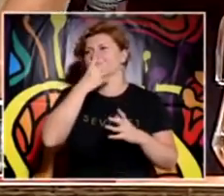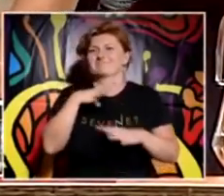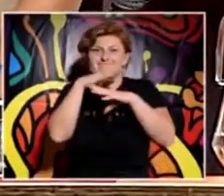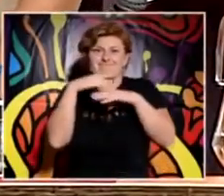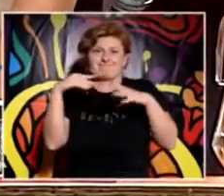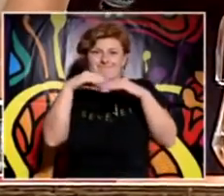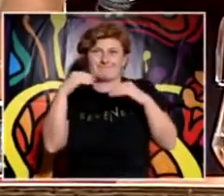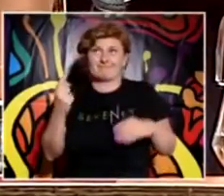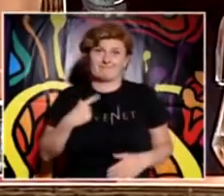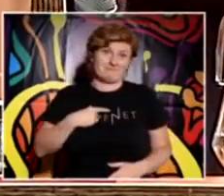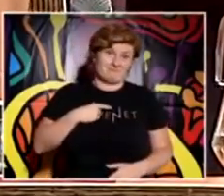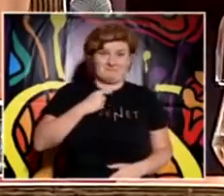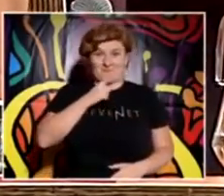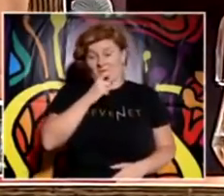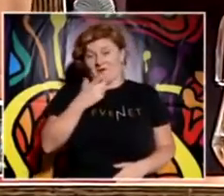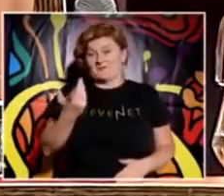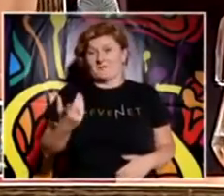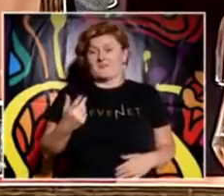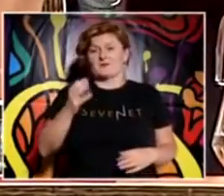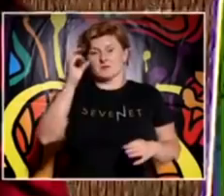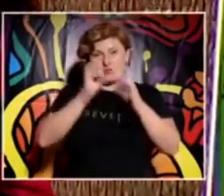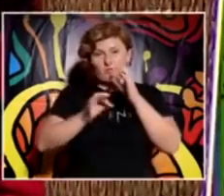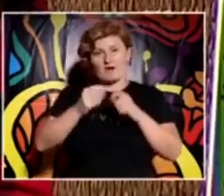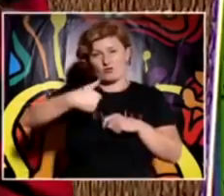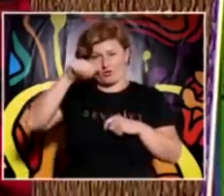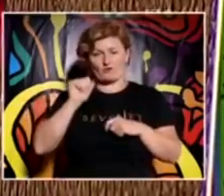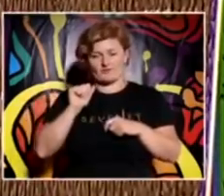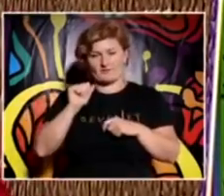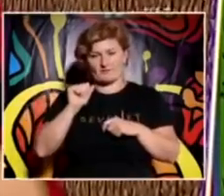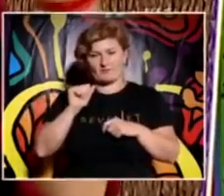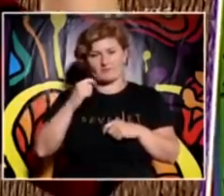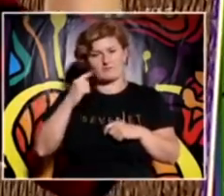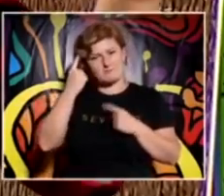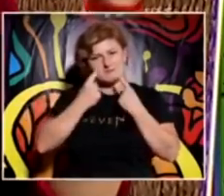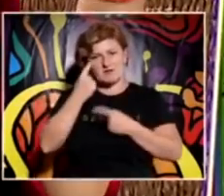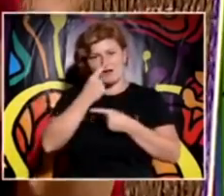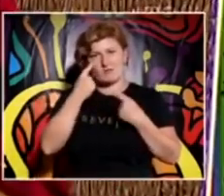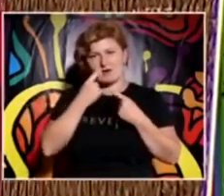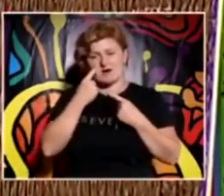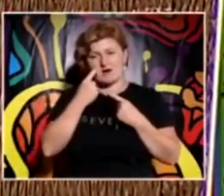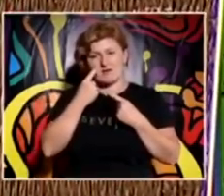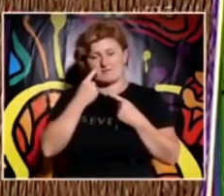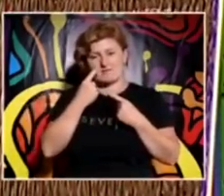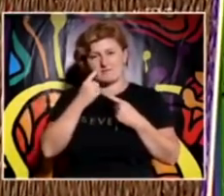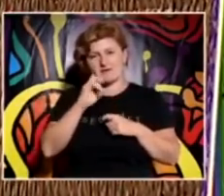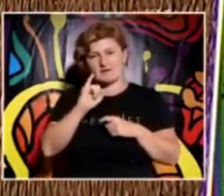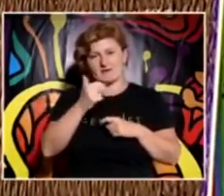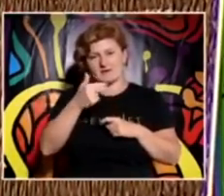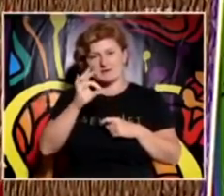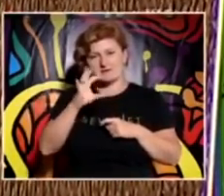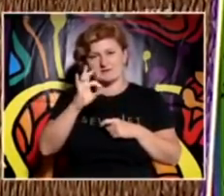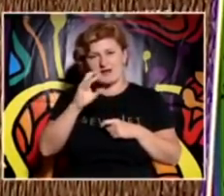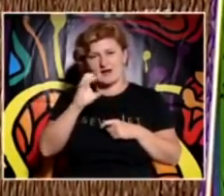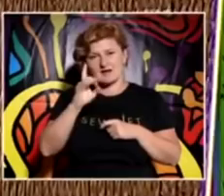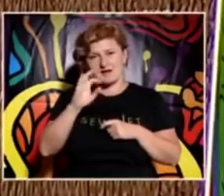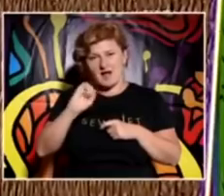kurde. Dokładnie rok temu pomyślałam sobie, że gdzieś ten Instagram zaczął coraz lepiej funkcjonować, pojawiły się